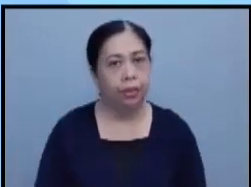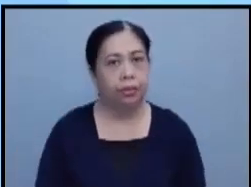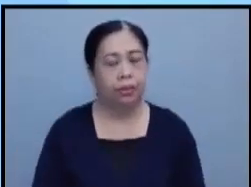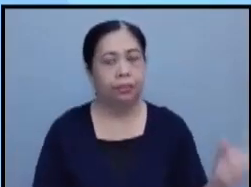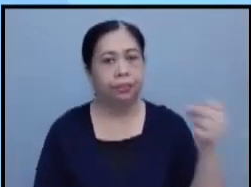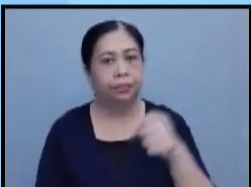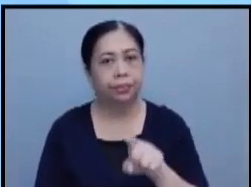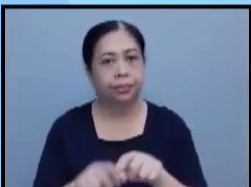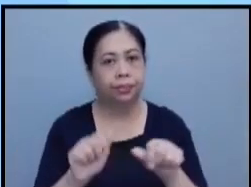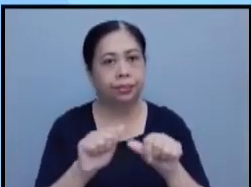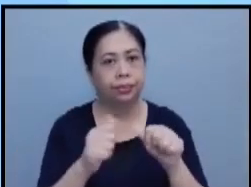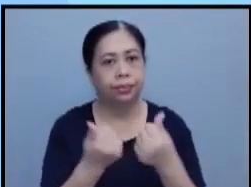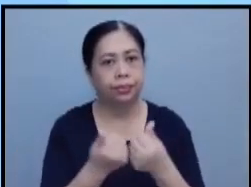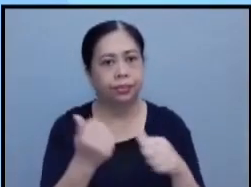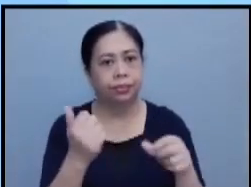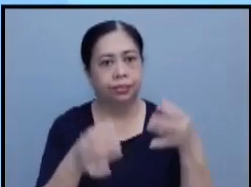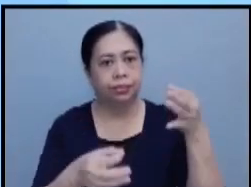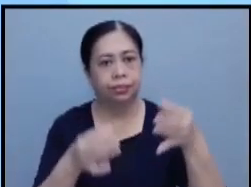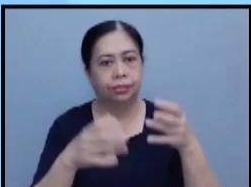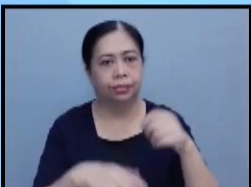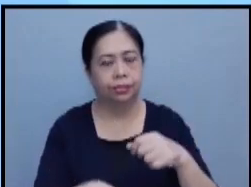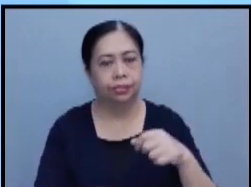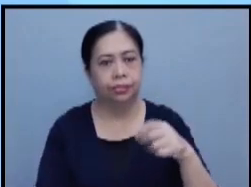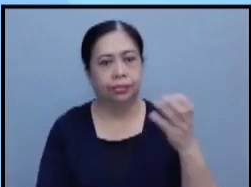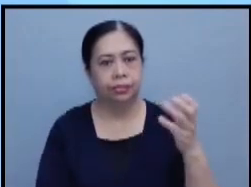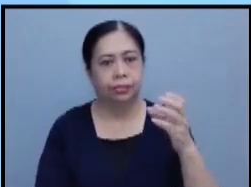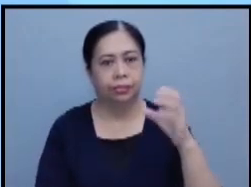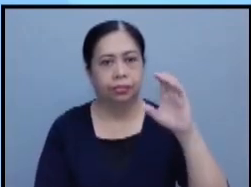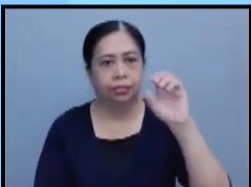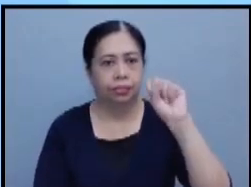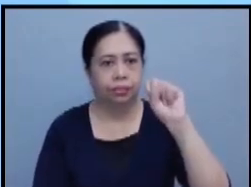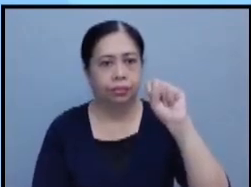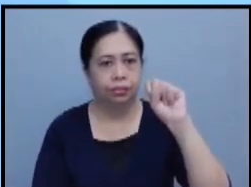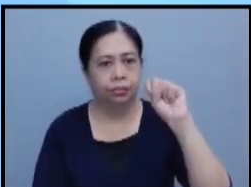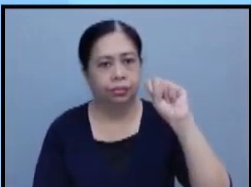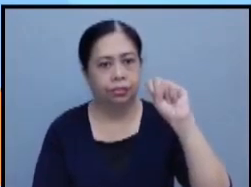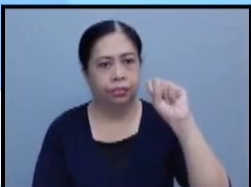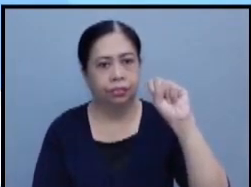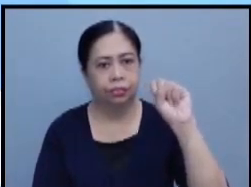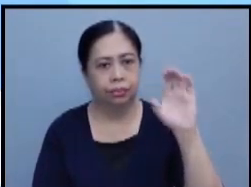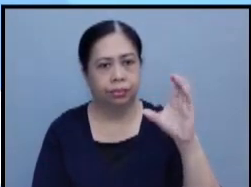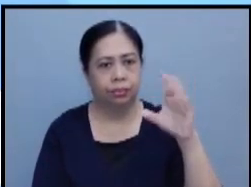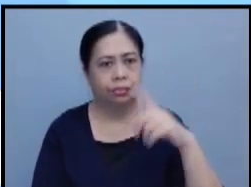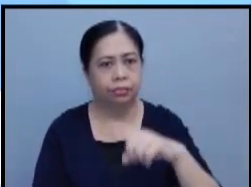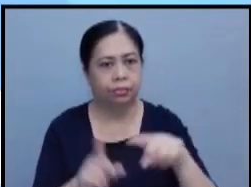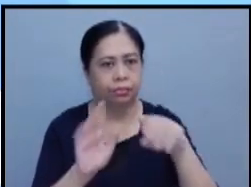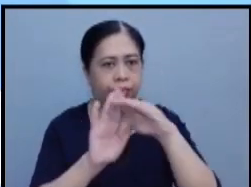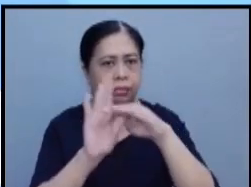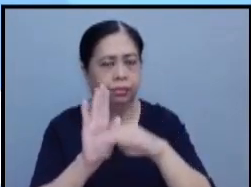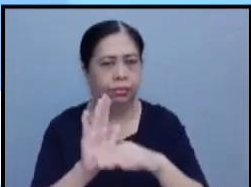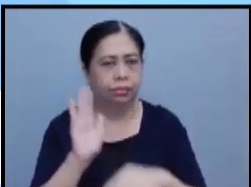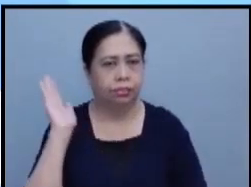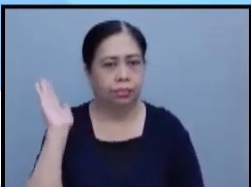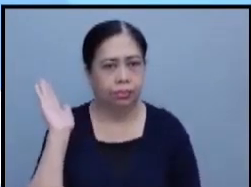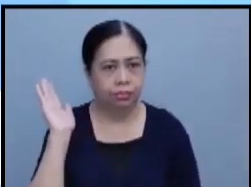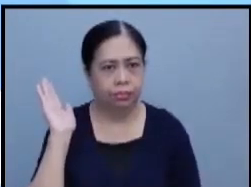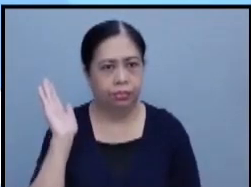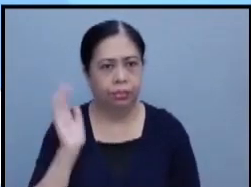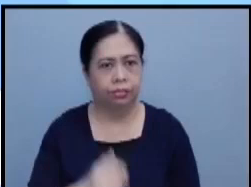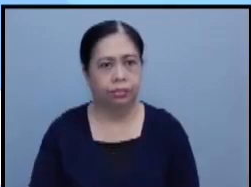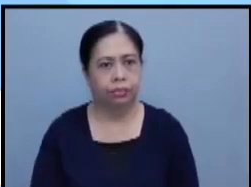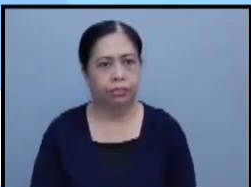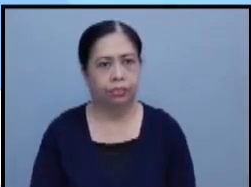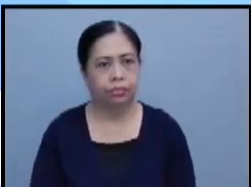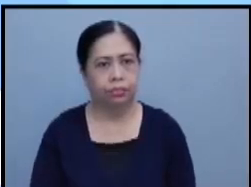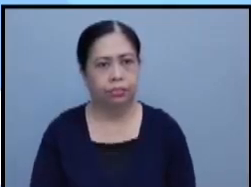Associate Justice ng Supreme Court sina Lorna Francisca Catrice Cheng, Maria Consejo